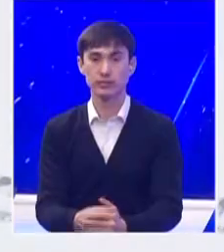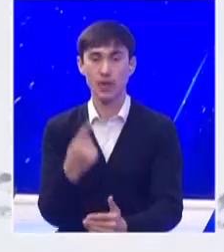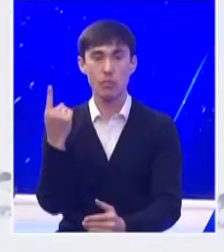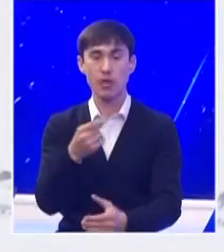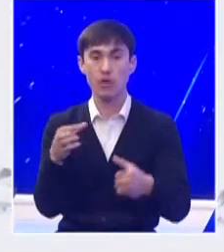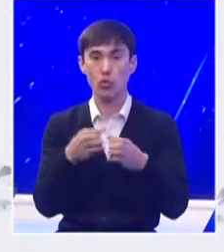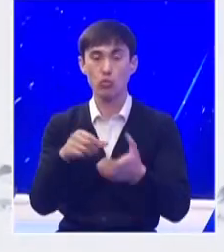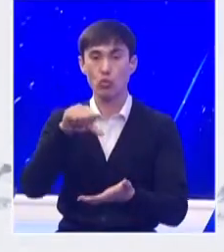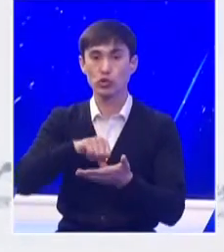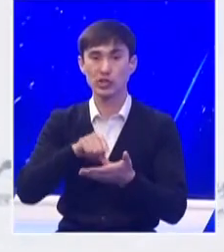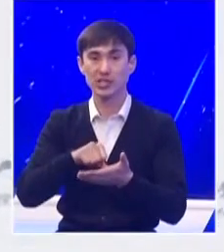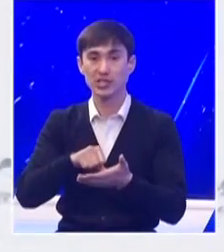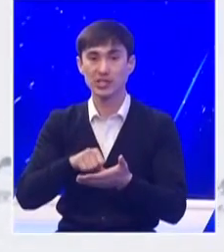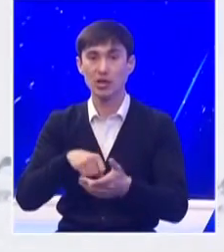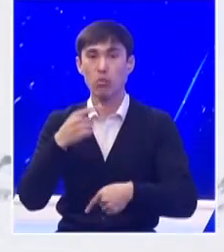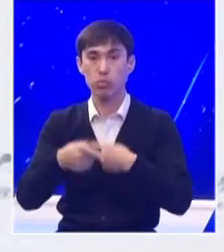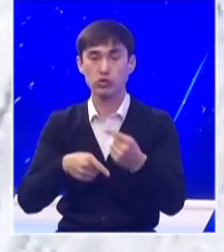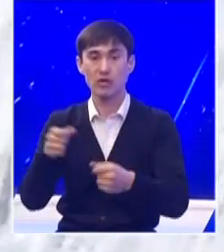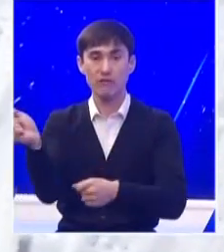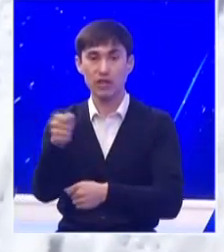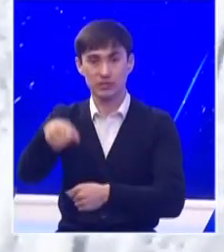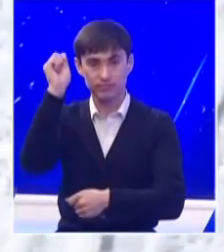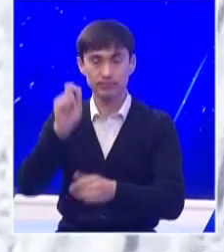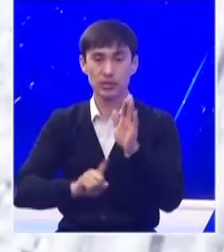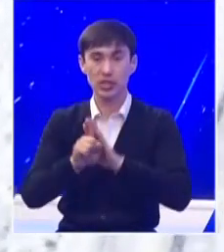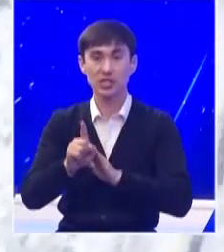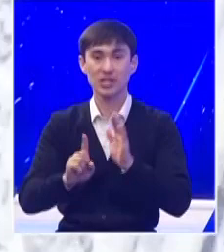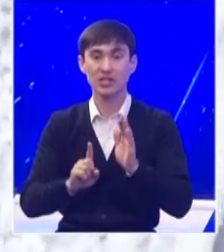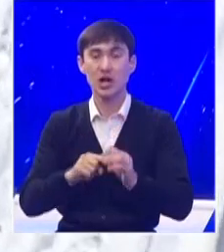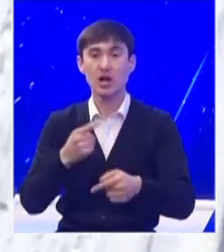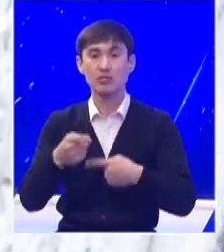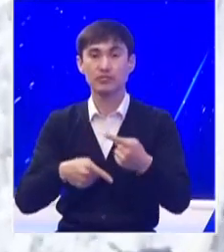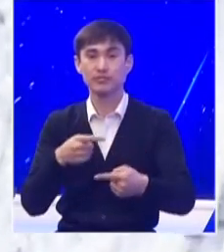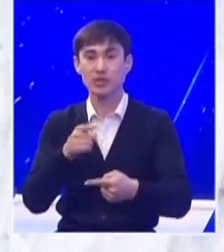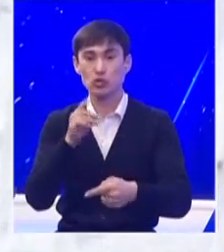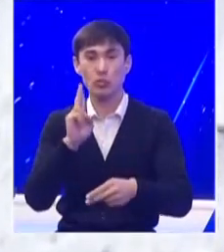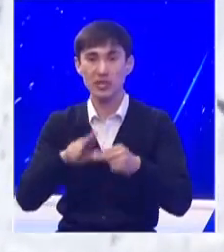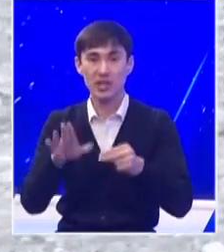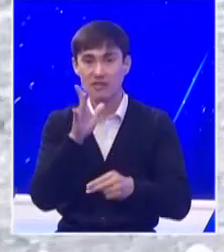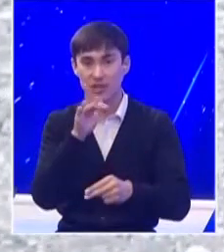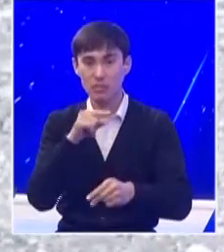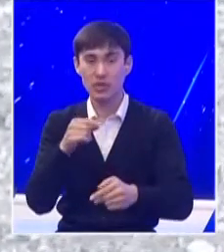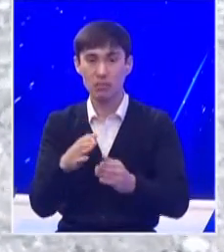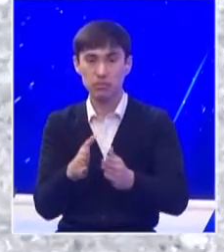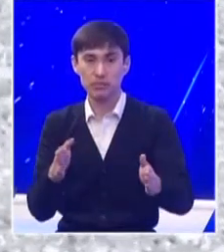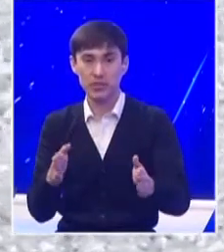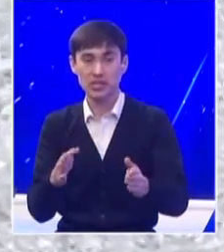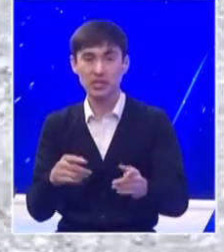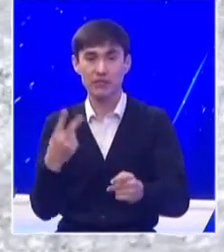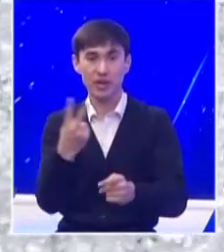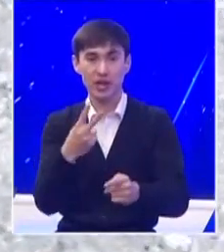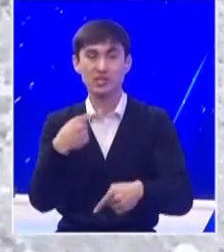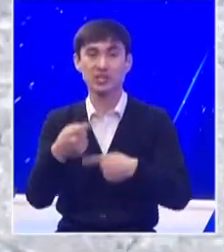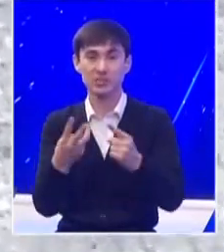Первая группа участников забега после взмаха флажком главного судьи взяла старт. Чуть погодя, чтобы не терять времени, на покорение дистанции выходит вторая,